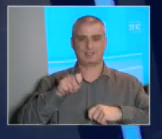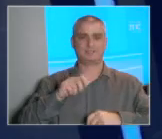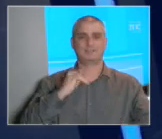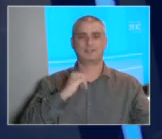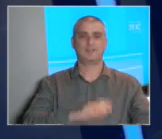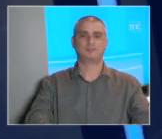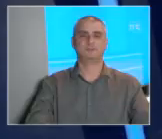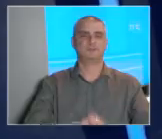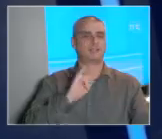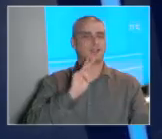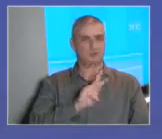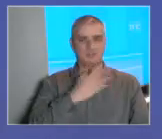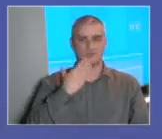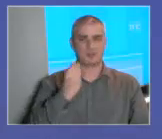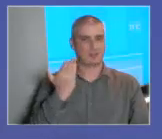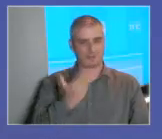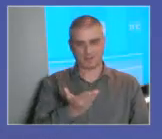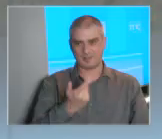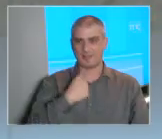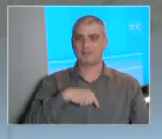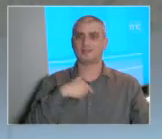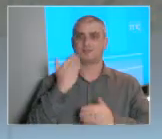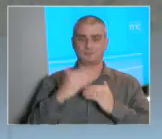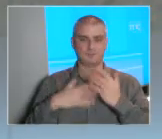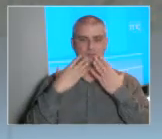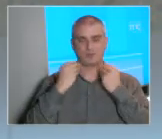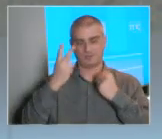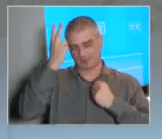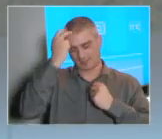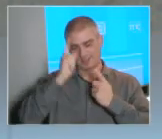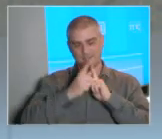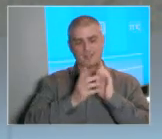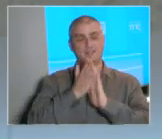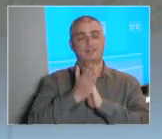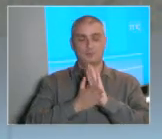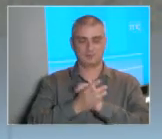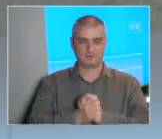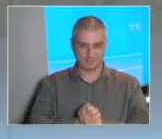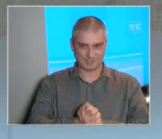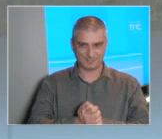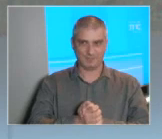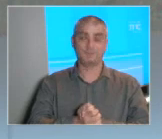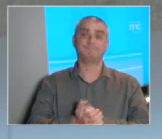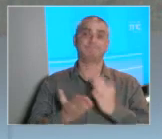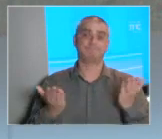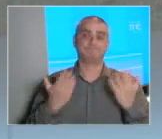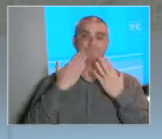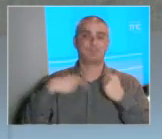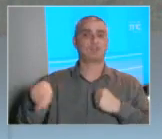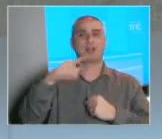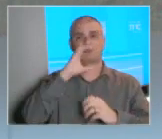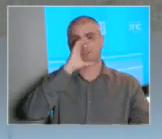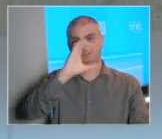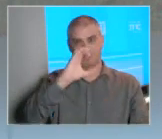אמת. יניר קוזין, תודה רבה, אנחנו מסיימים. תודה לטל בוסידן על התרגום לשפת הסימנים. תודה לכם